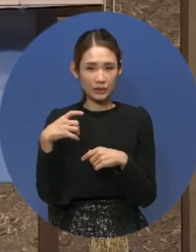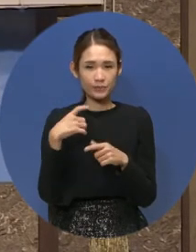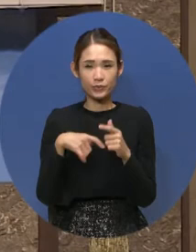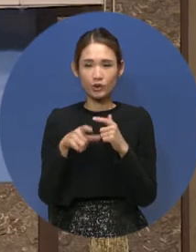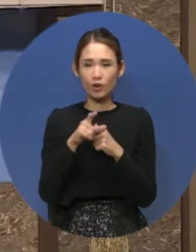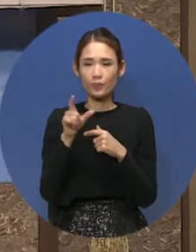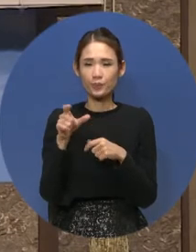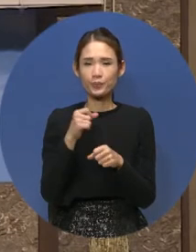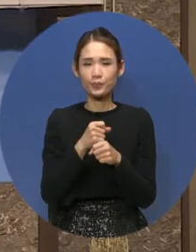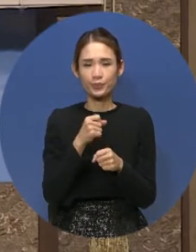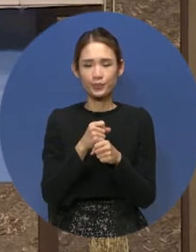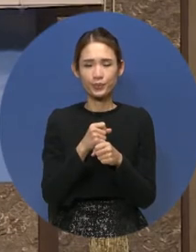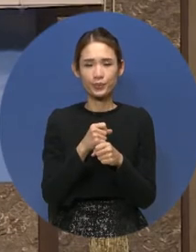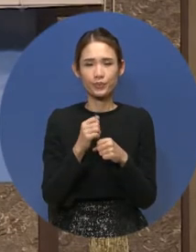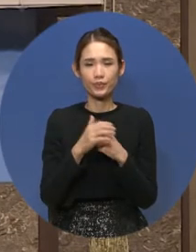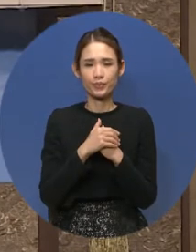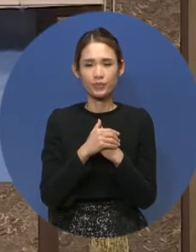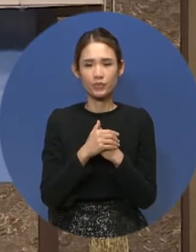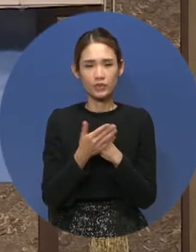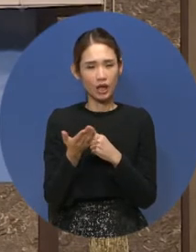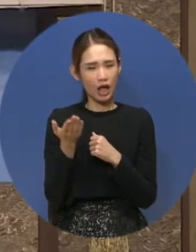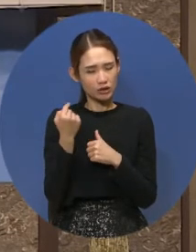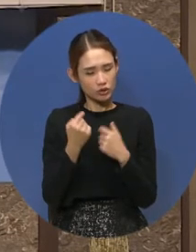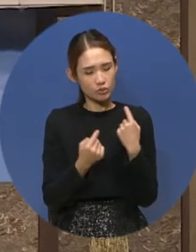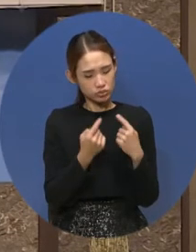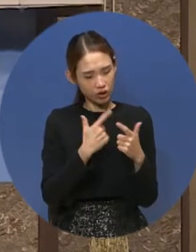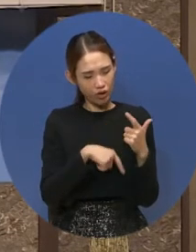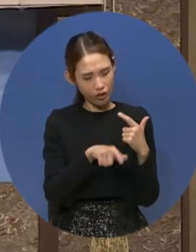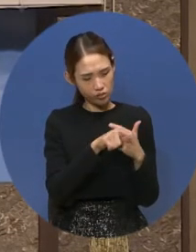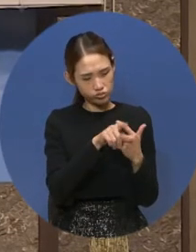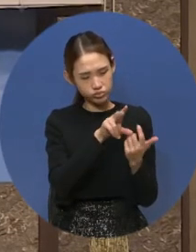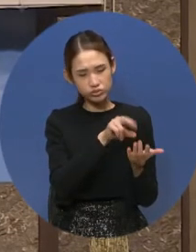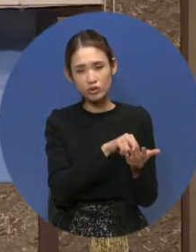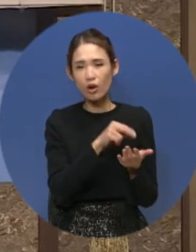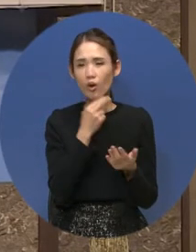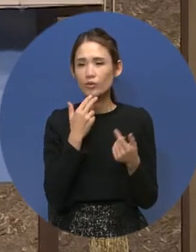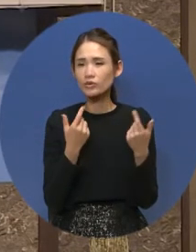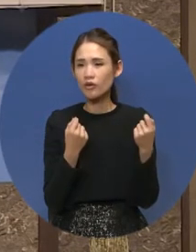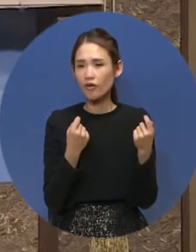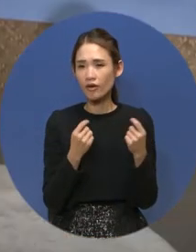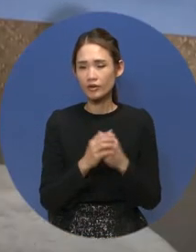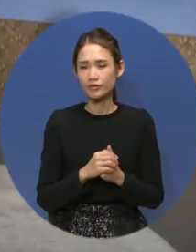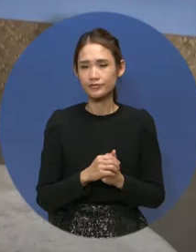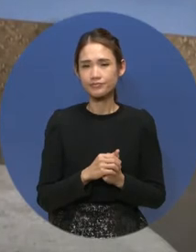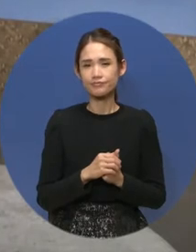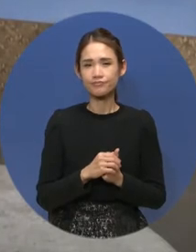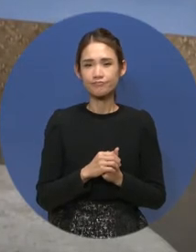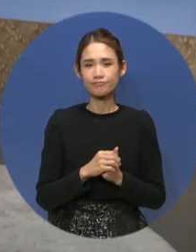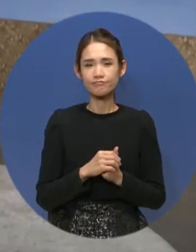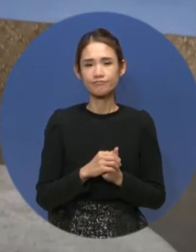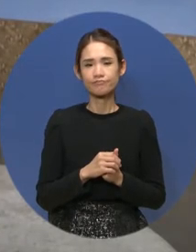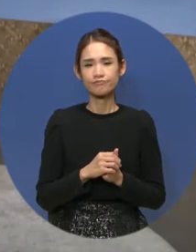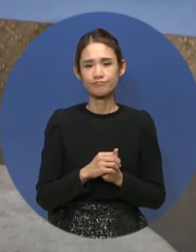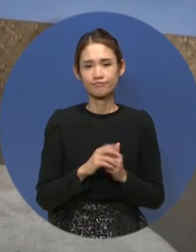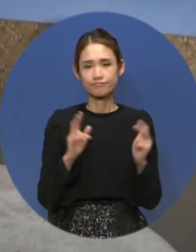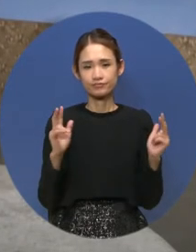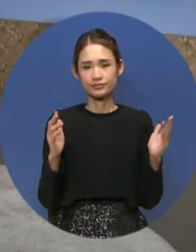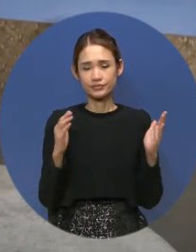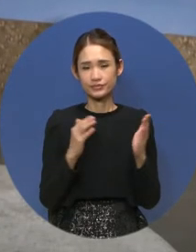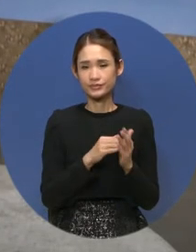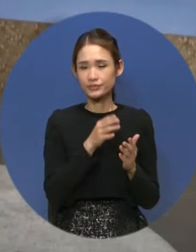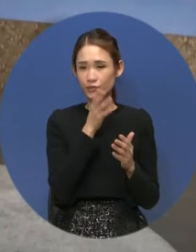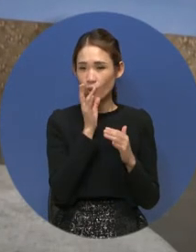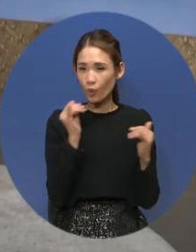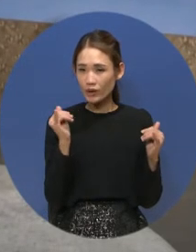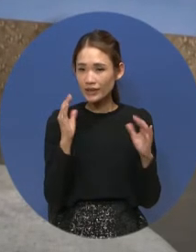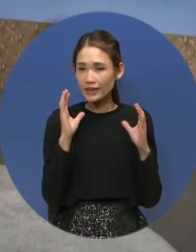차원에서 대응을 하기 때문에 이전보다 그런 문제점이 많이 없어질 거라고 보고 있습니다. 예. 그럼 지금까지 노인과